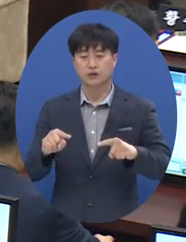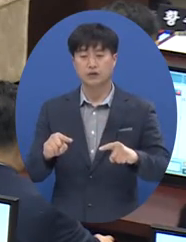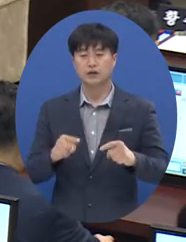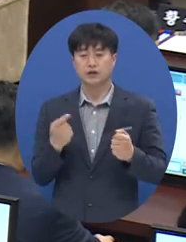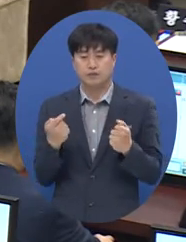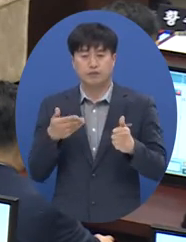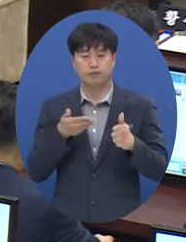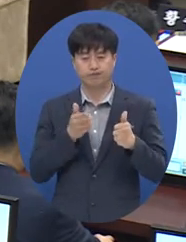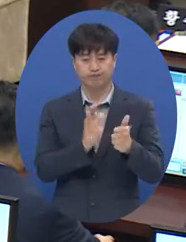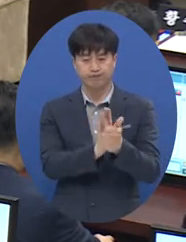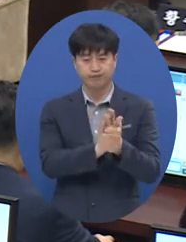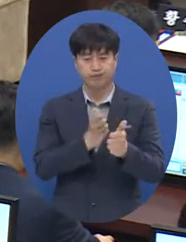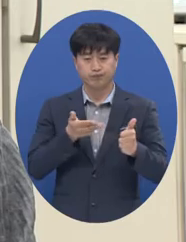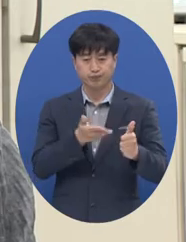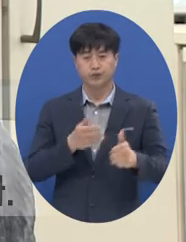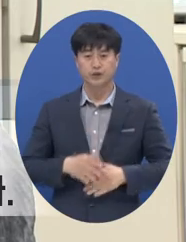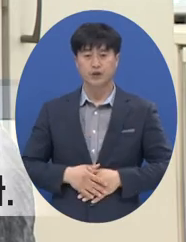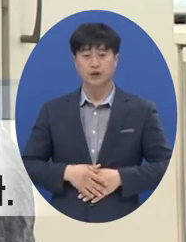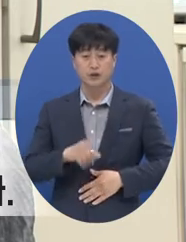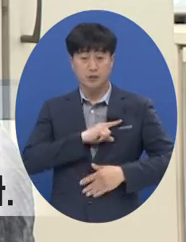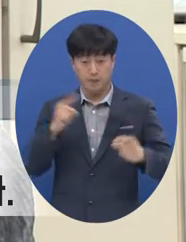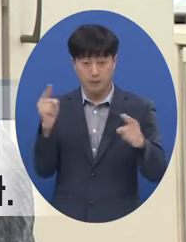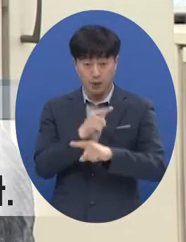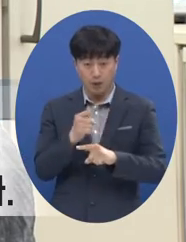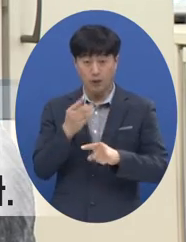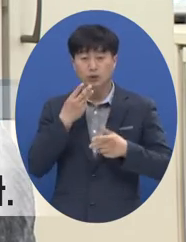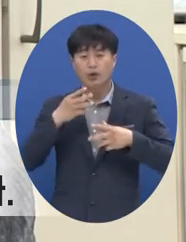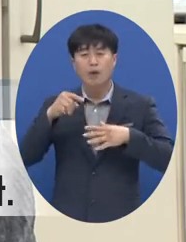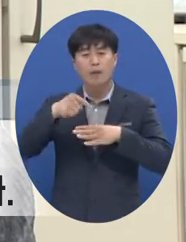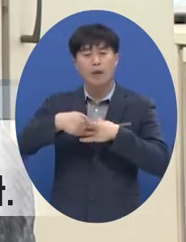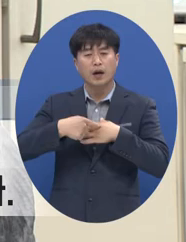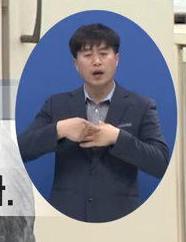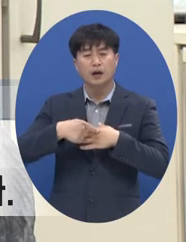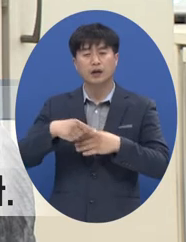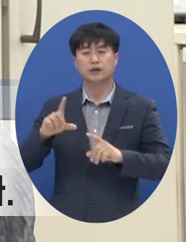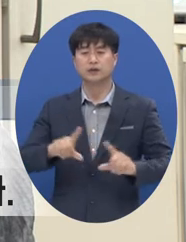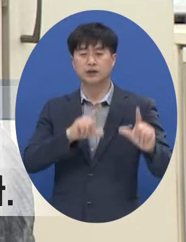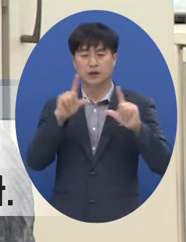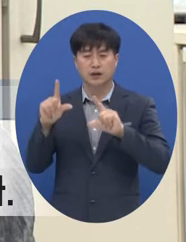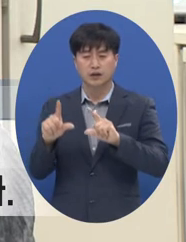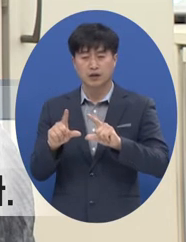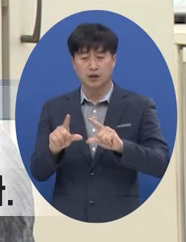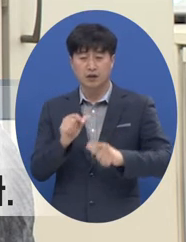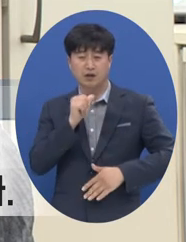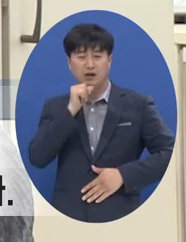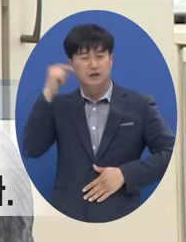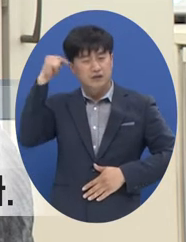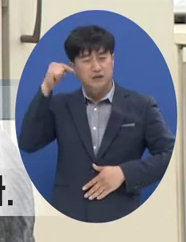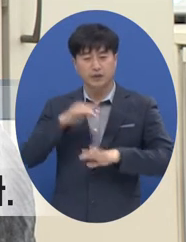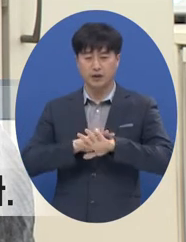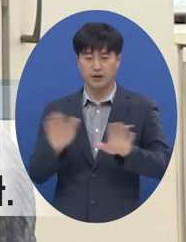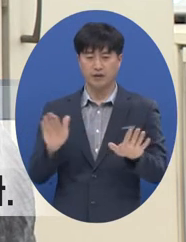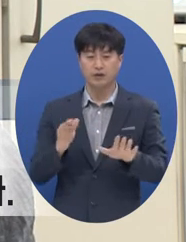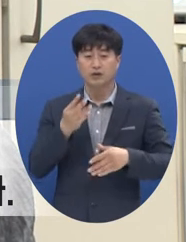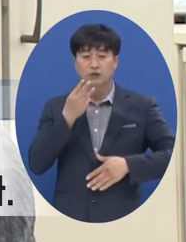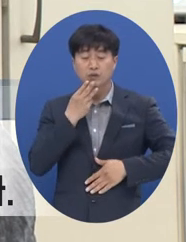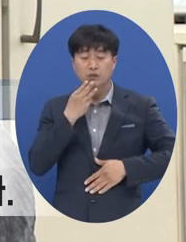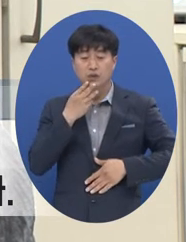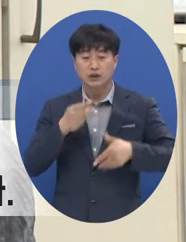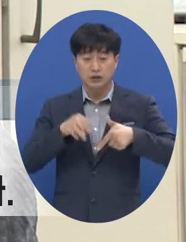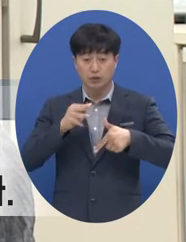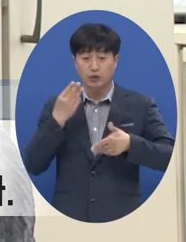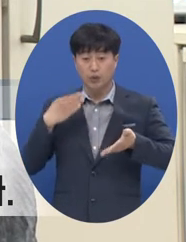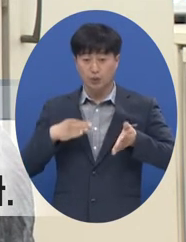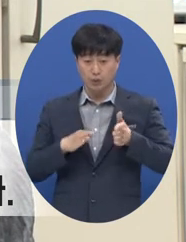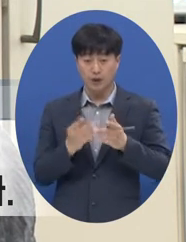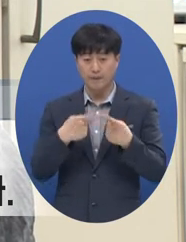차원에서도 힘을 보탰습니다. 명칭 개정이 되면 서울 외곽에서 안 되는 상대적 빈 공감이 해소되고 서울,